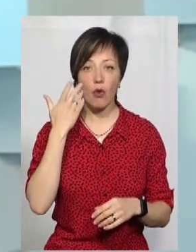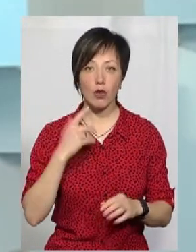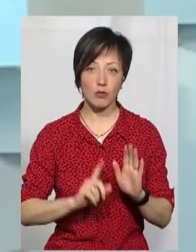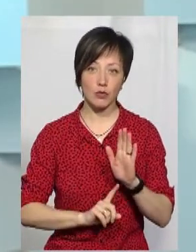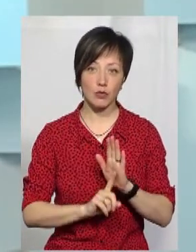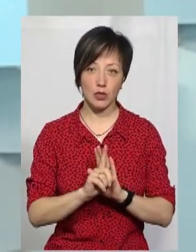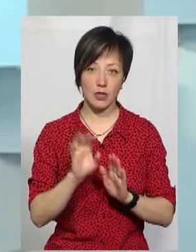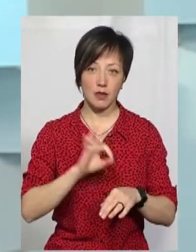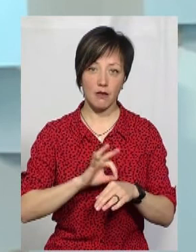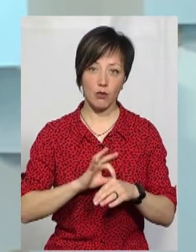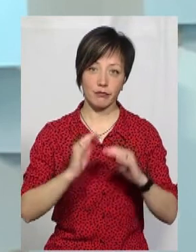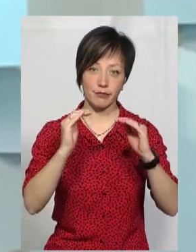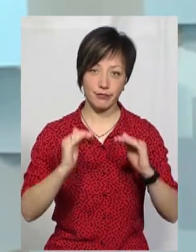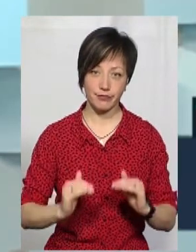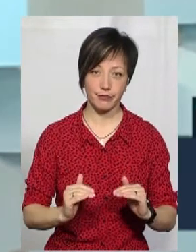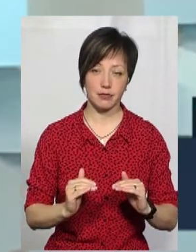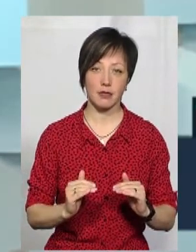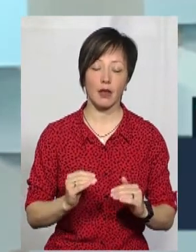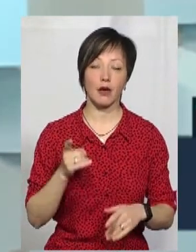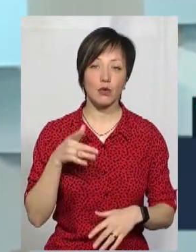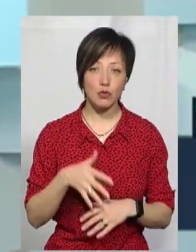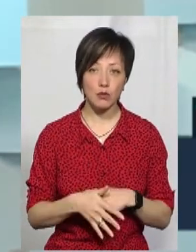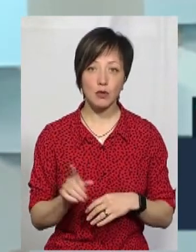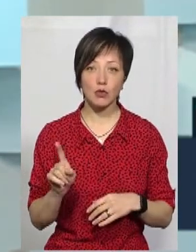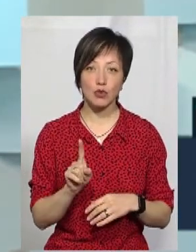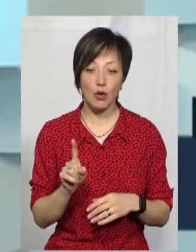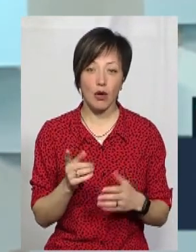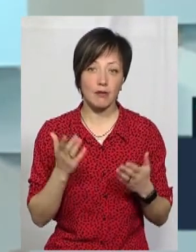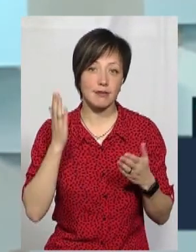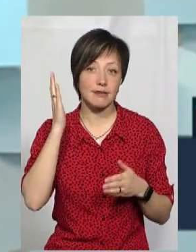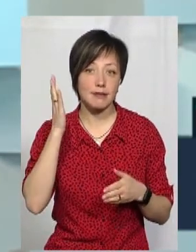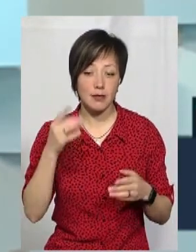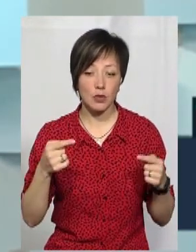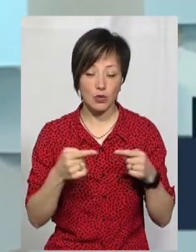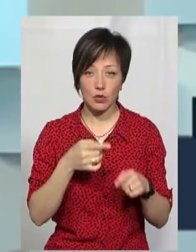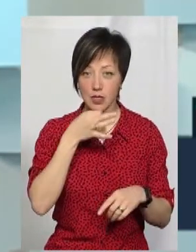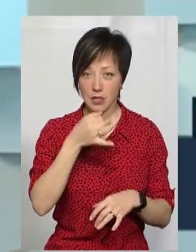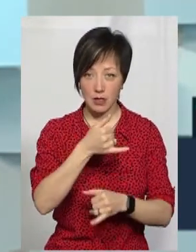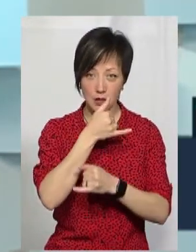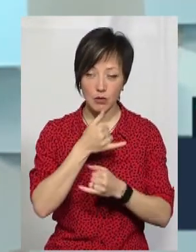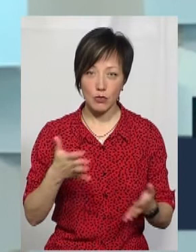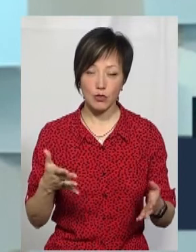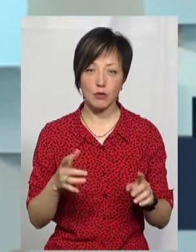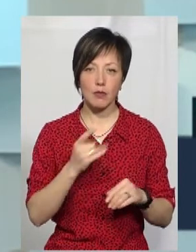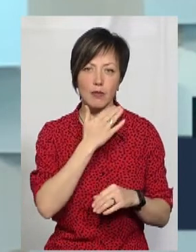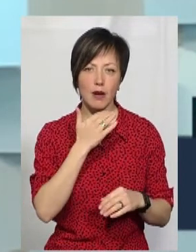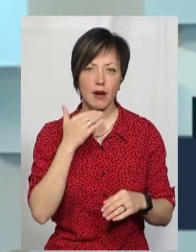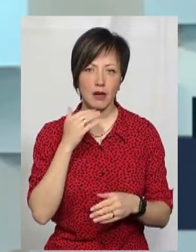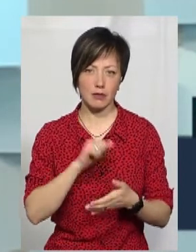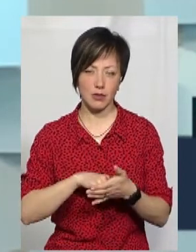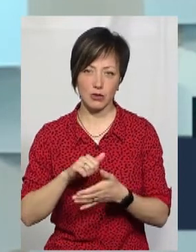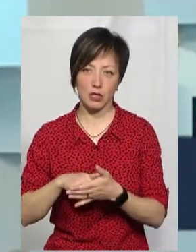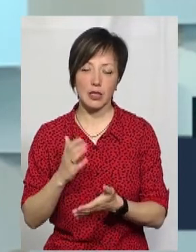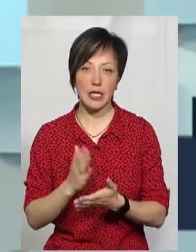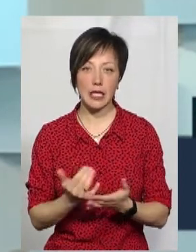почне, захворюваність піде на спад. Але ми розуміємо, що передбачити цього ми чітко не можемо, тому що є дуже-дуже багато факторів.